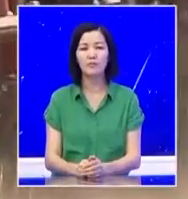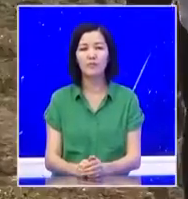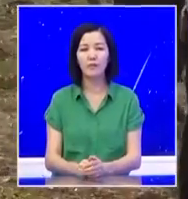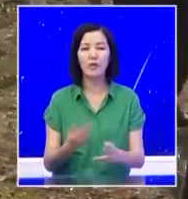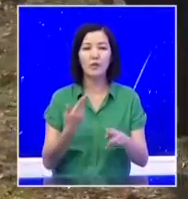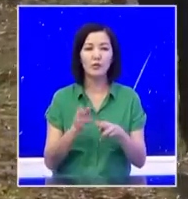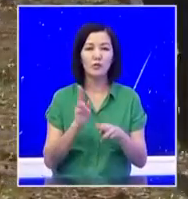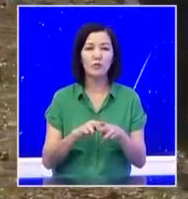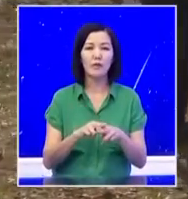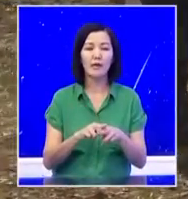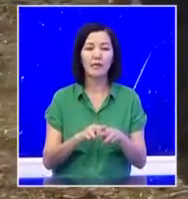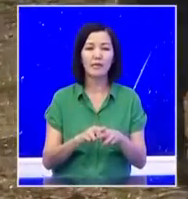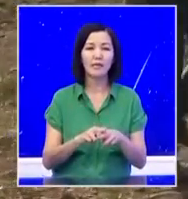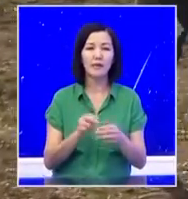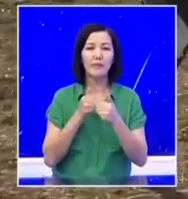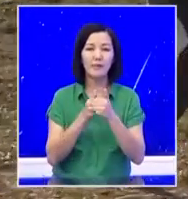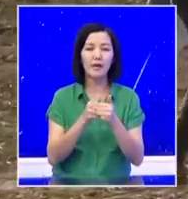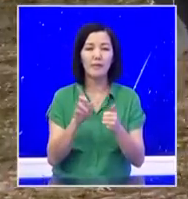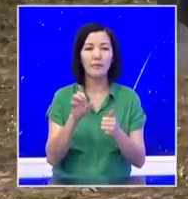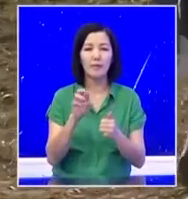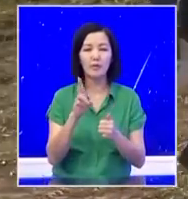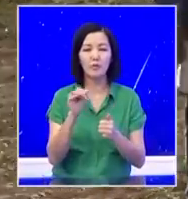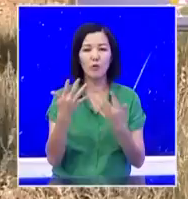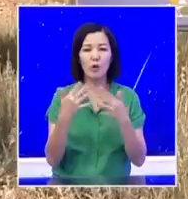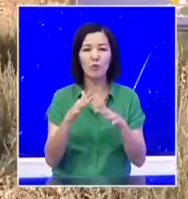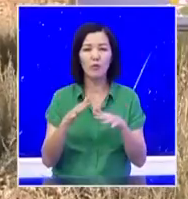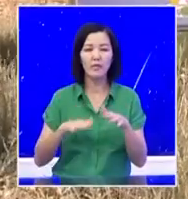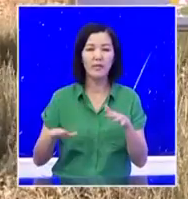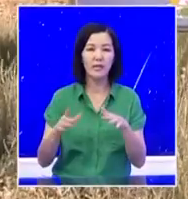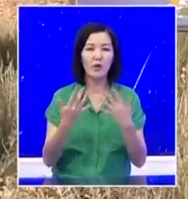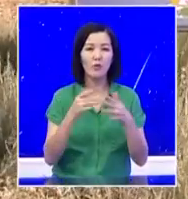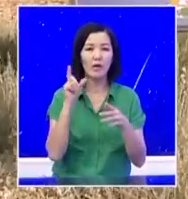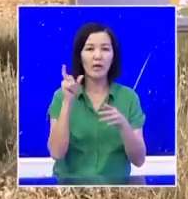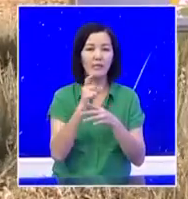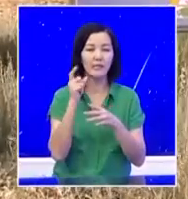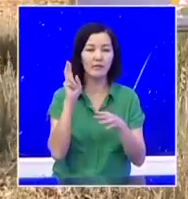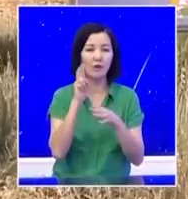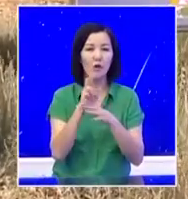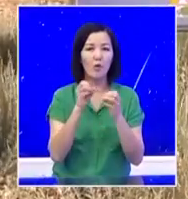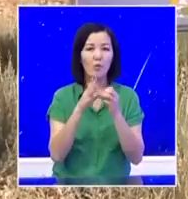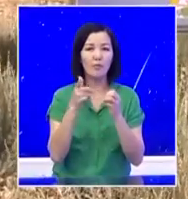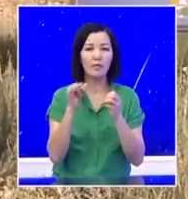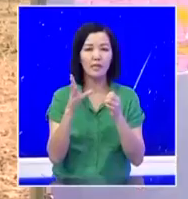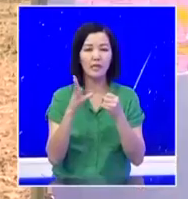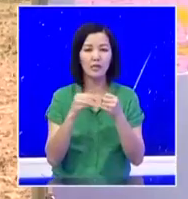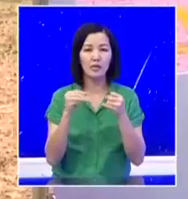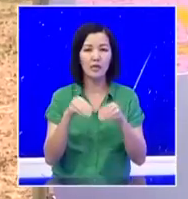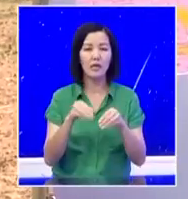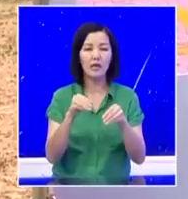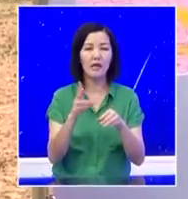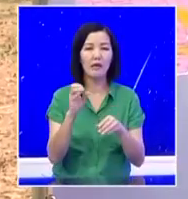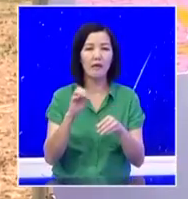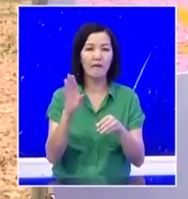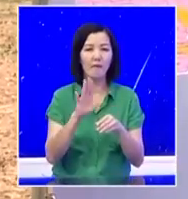Сонымен қатар Серікжан Ислямұлы Бескөл ауылдық округіндегі диқаншы серіктестігінде болды. 15 гектар жерге тәтті түбір еуропалық